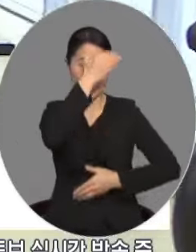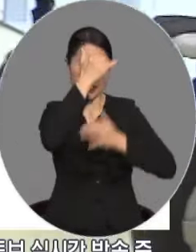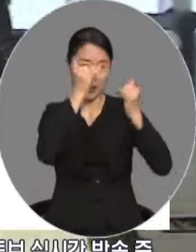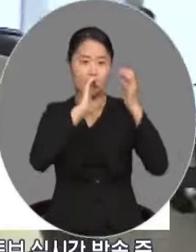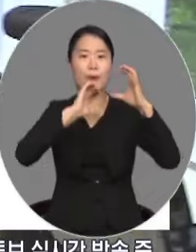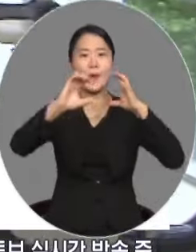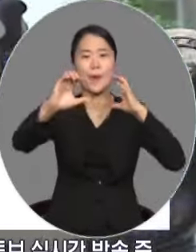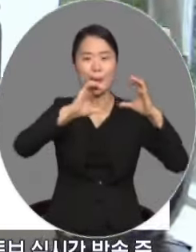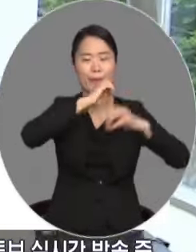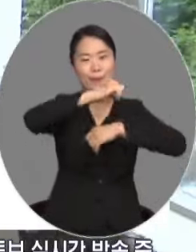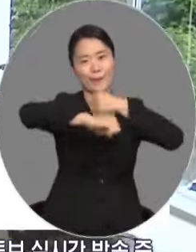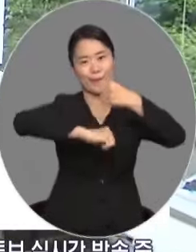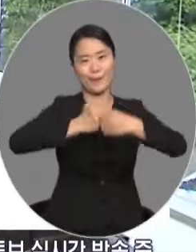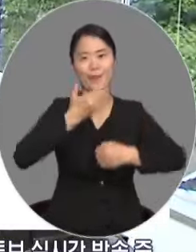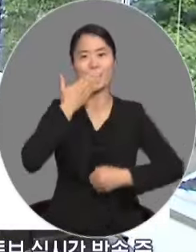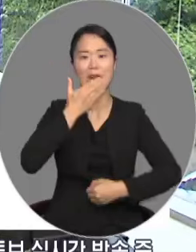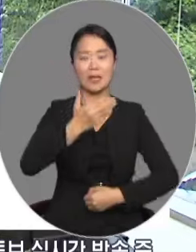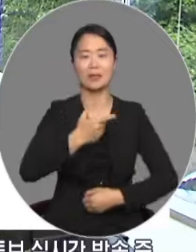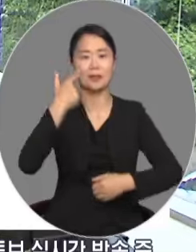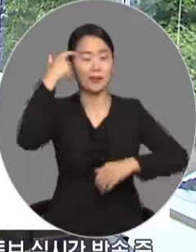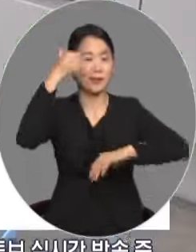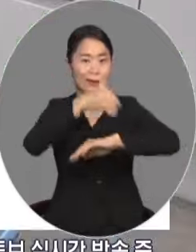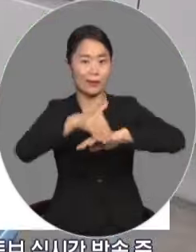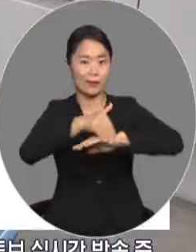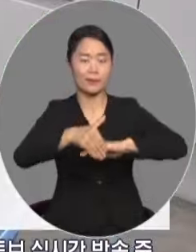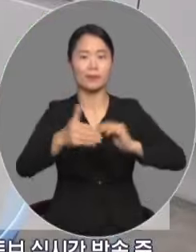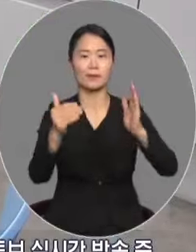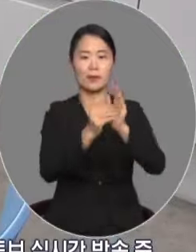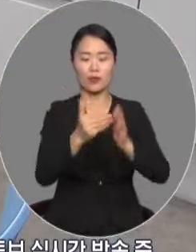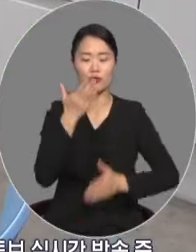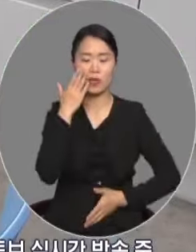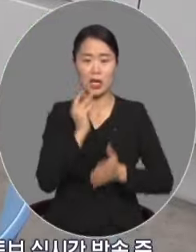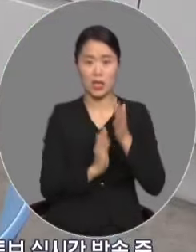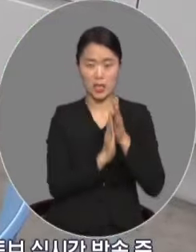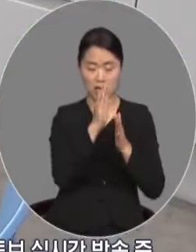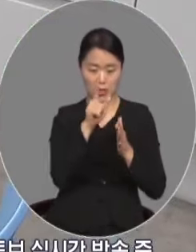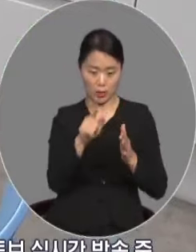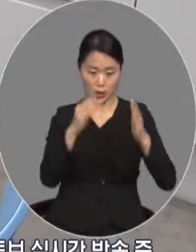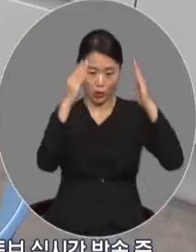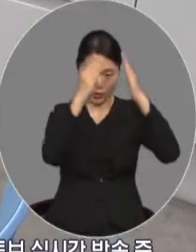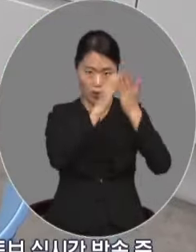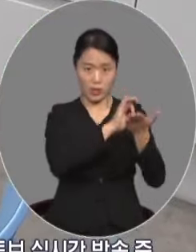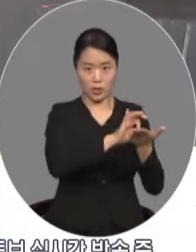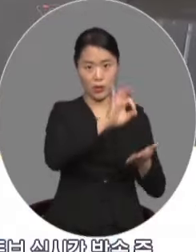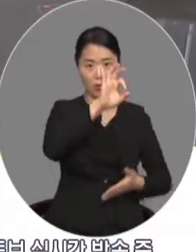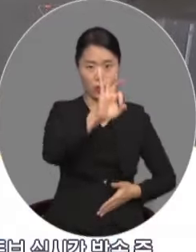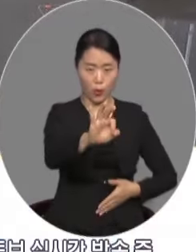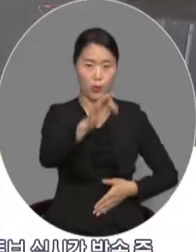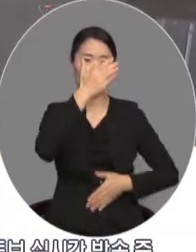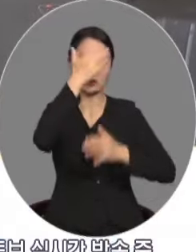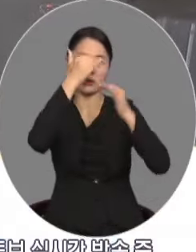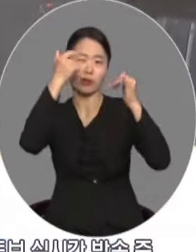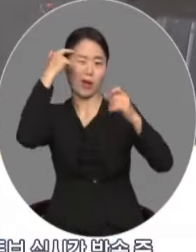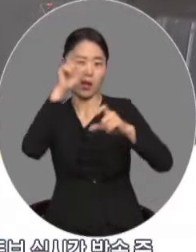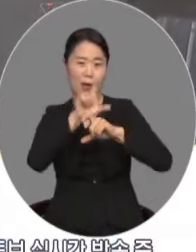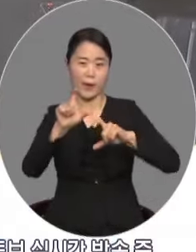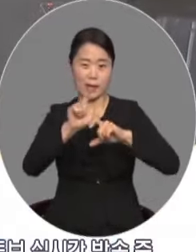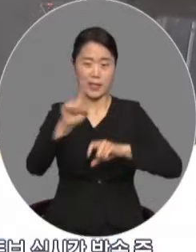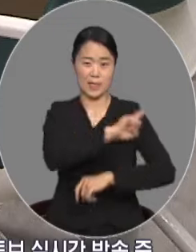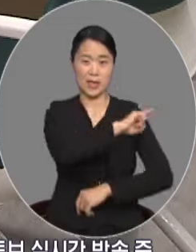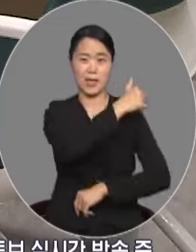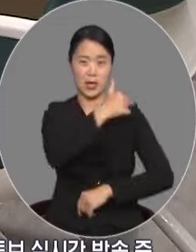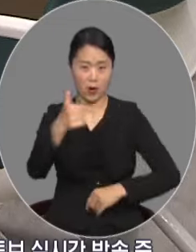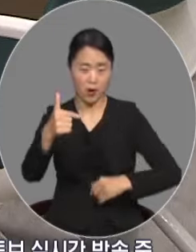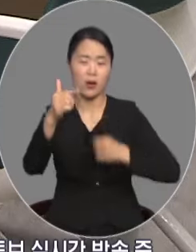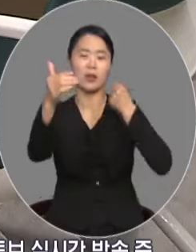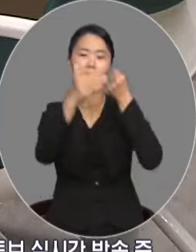소통이 가능하도록 설계됐습니다. 울산시는 주거비용이 청년들의 가장 큰 고민거리인 만큼 이